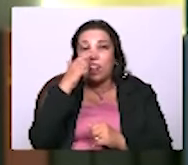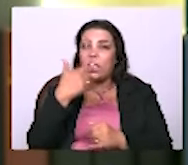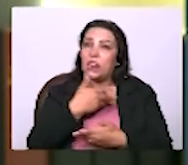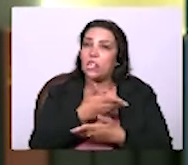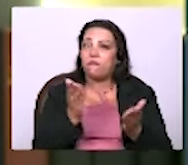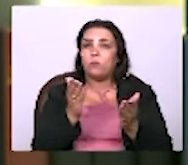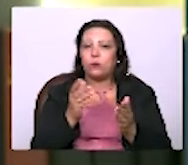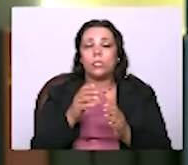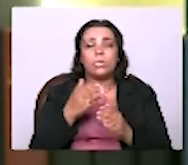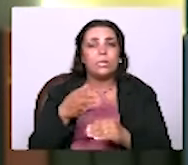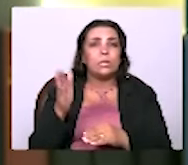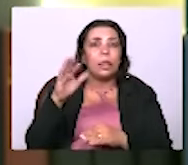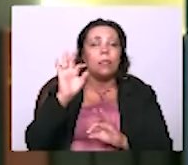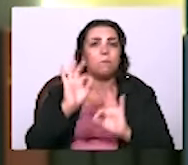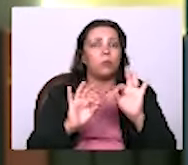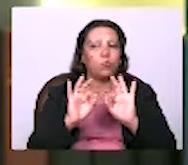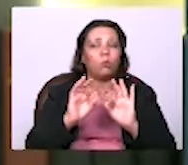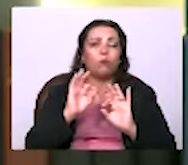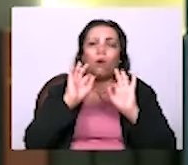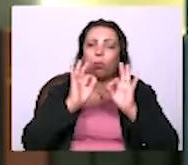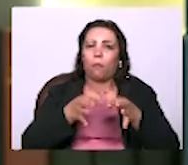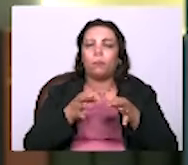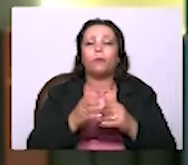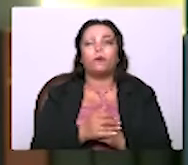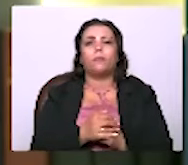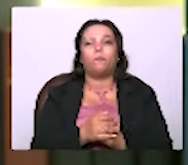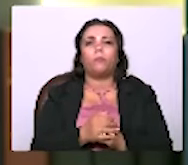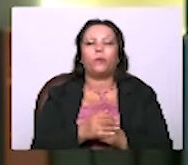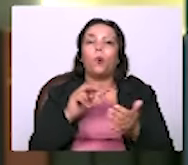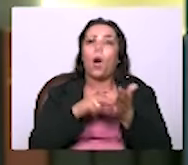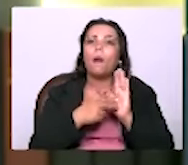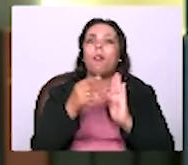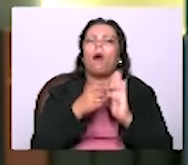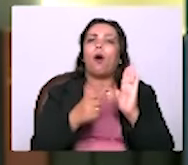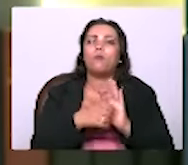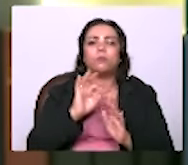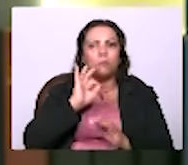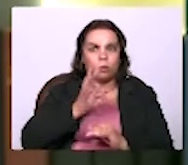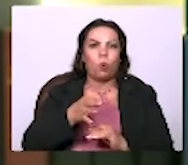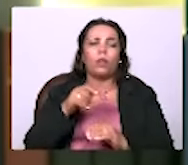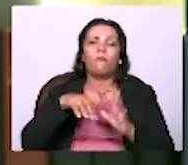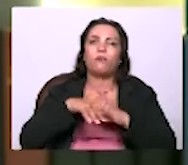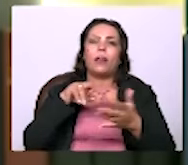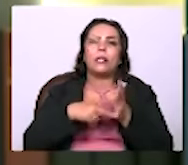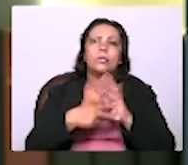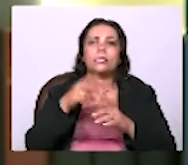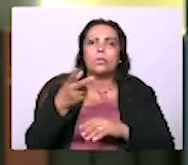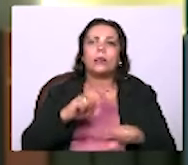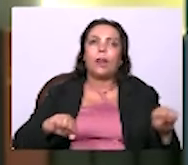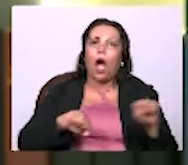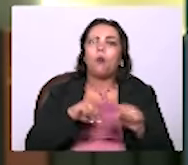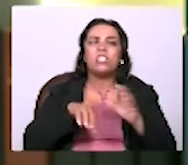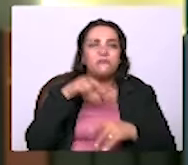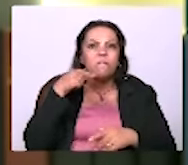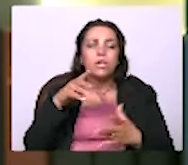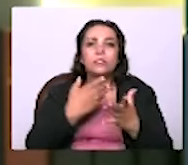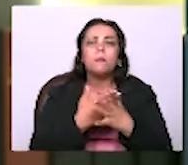مزيد من الاحكام والضبط وتطبيق القانون الصارم فعلا في هذه الحوادث لان التجربه